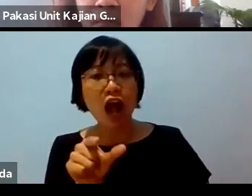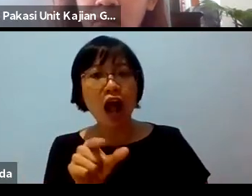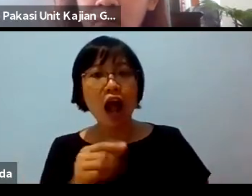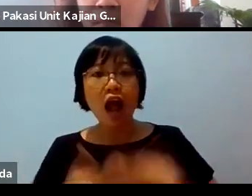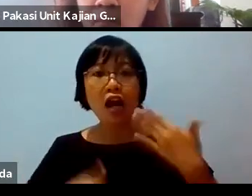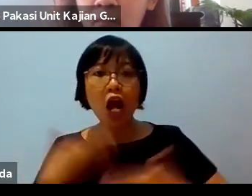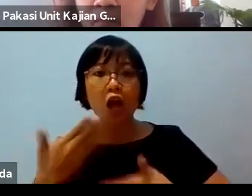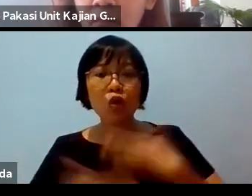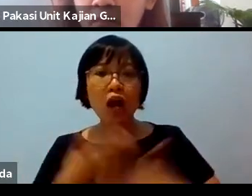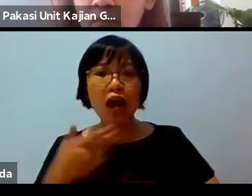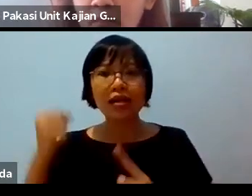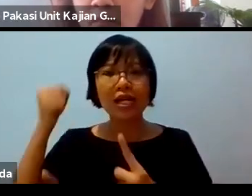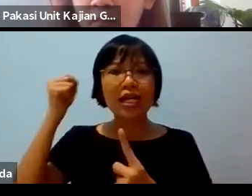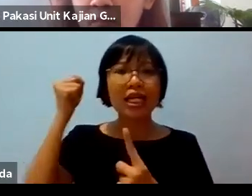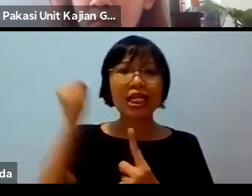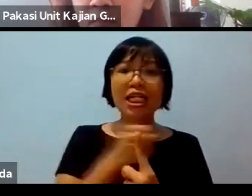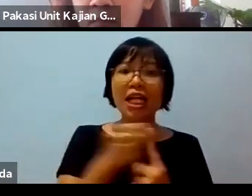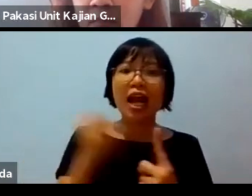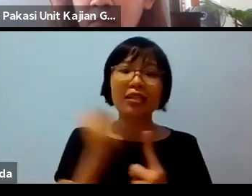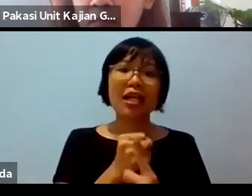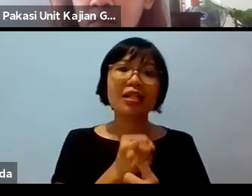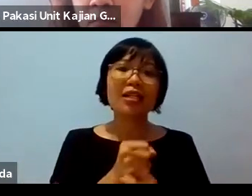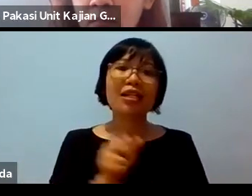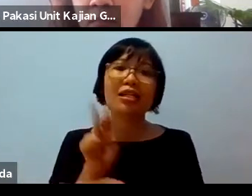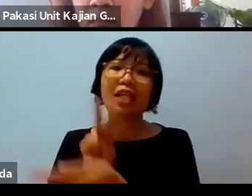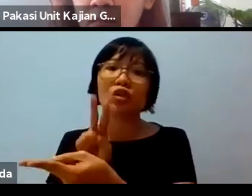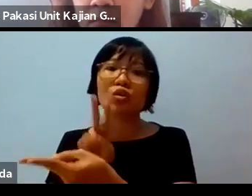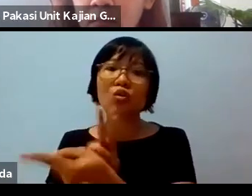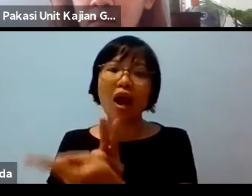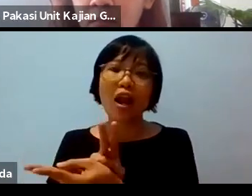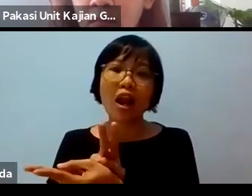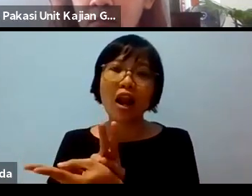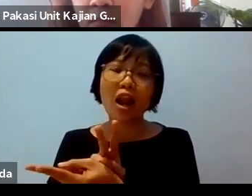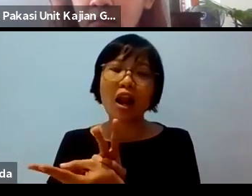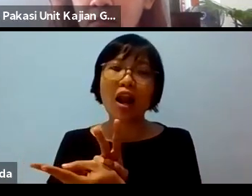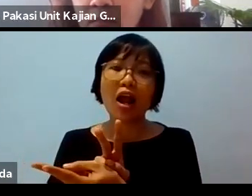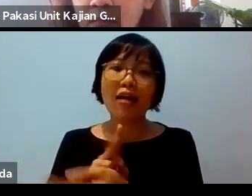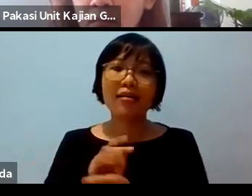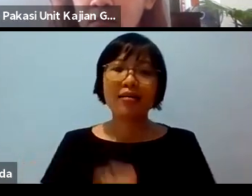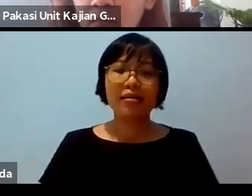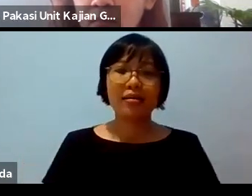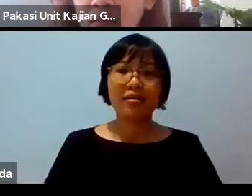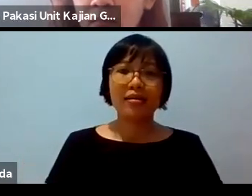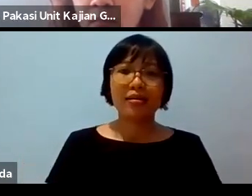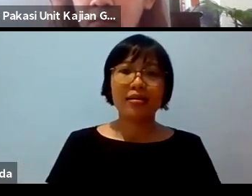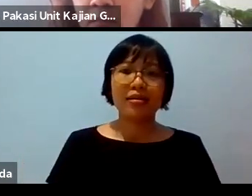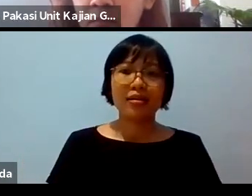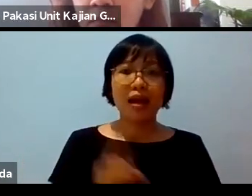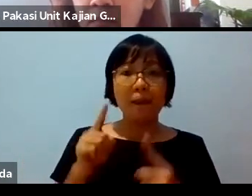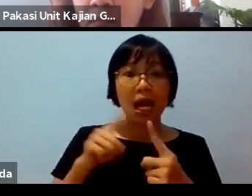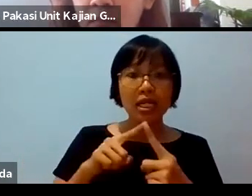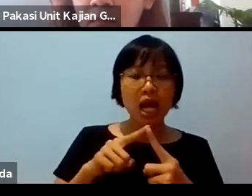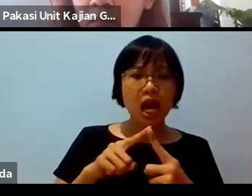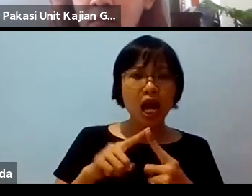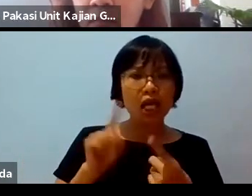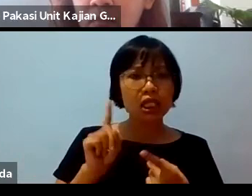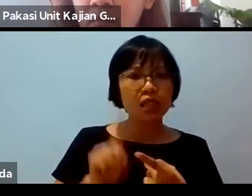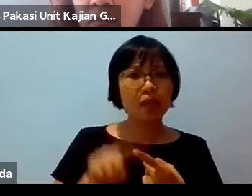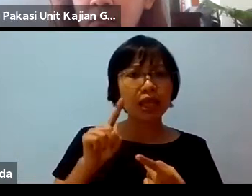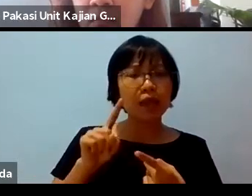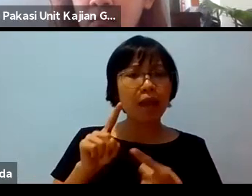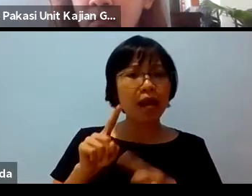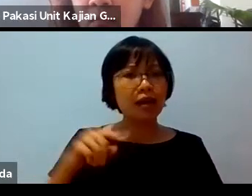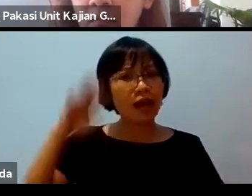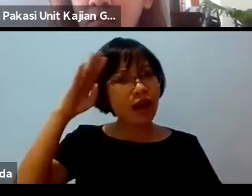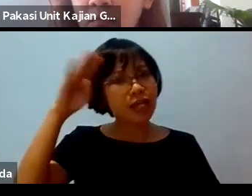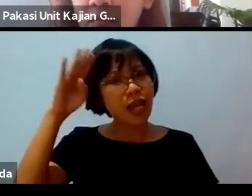terhadap mahasiswa laki-laki, mahasiswa yang adalah laki-laki, dan juga terhadap kolega laki-laki. Tetapi sekali